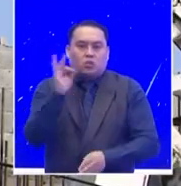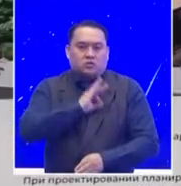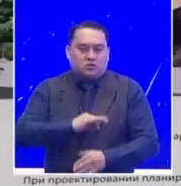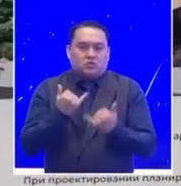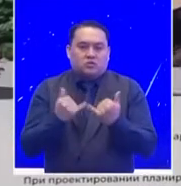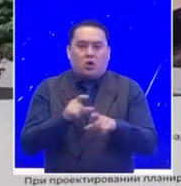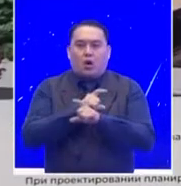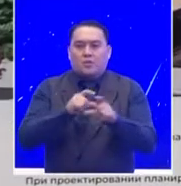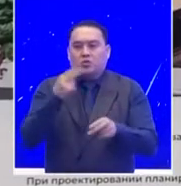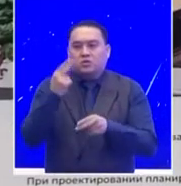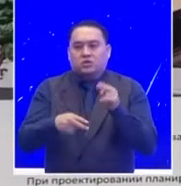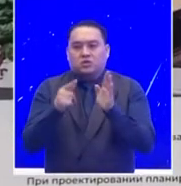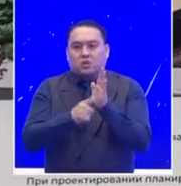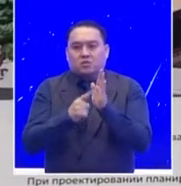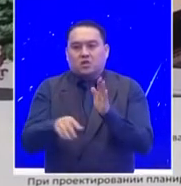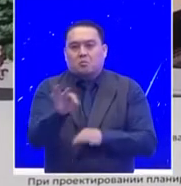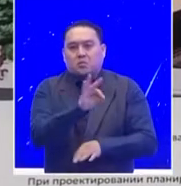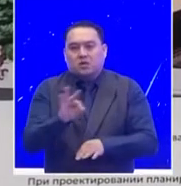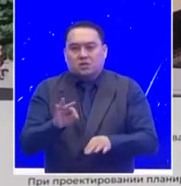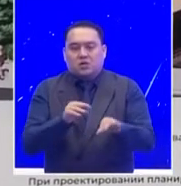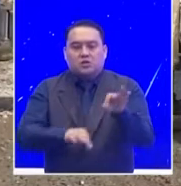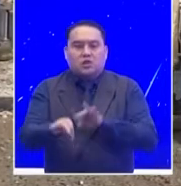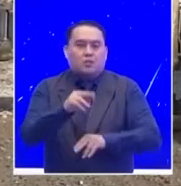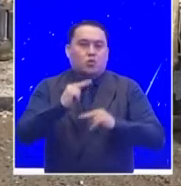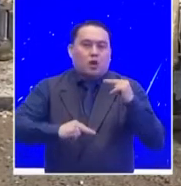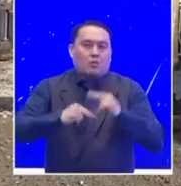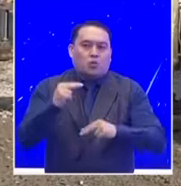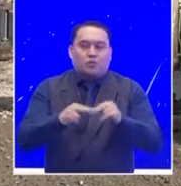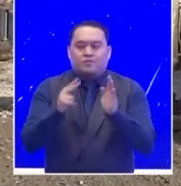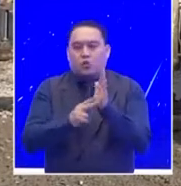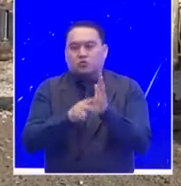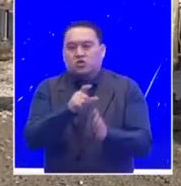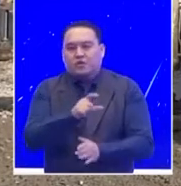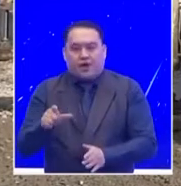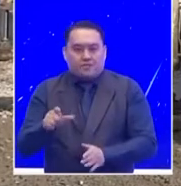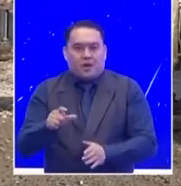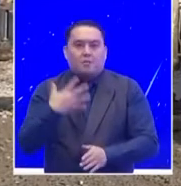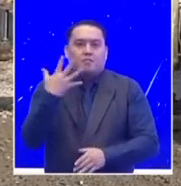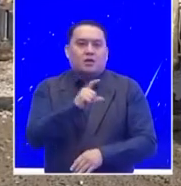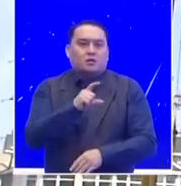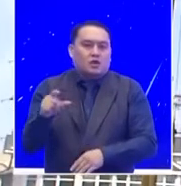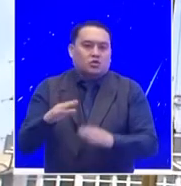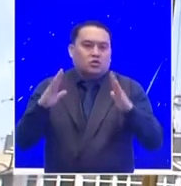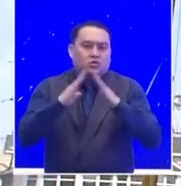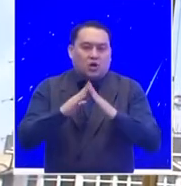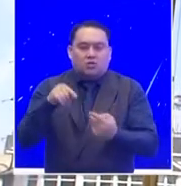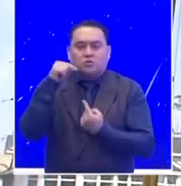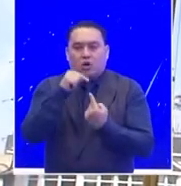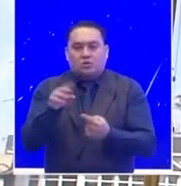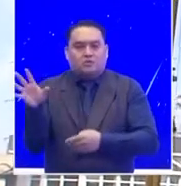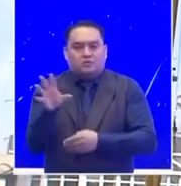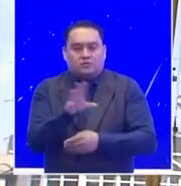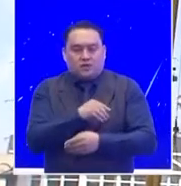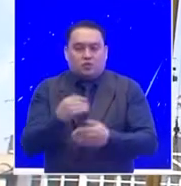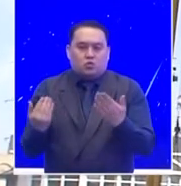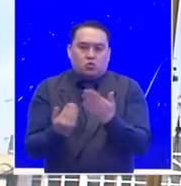на объекте завершено 70% работ. В две смены здесь трудится 80 человек. Пятиэтажное здание будет соответствовать всем